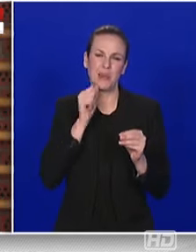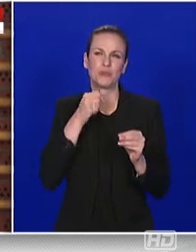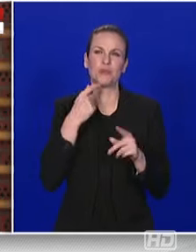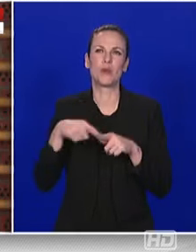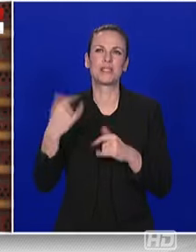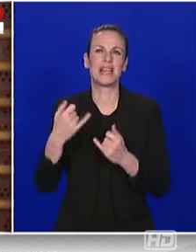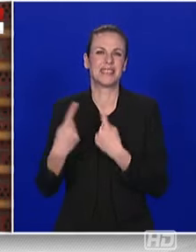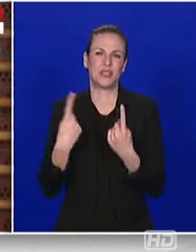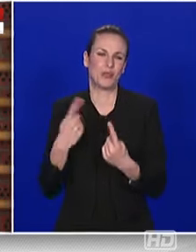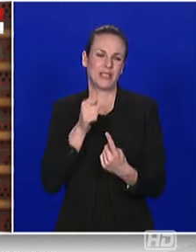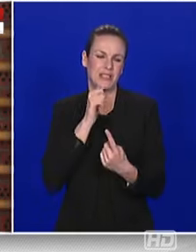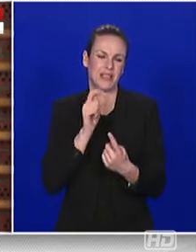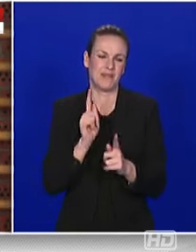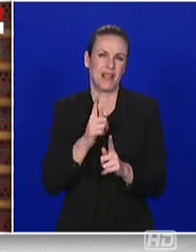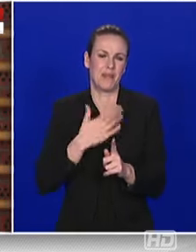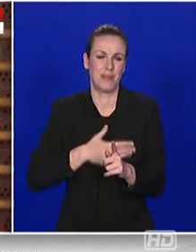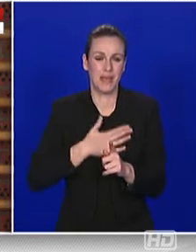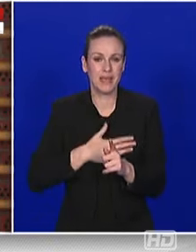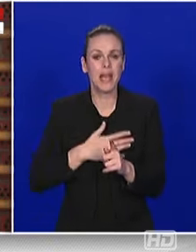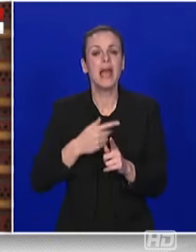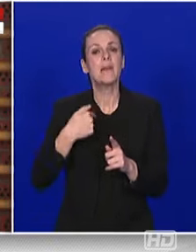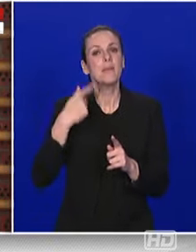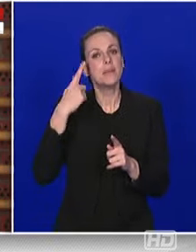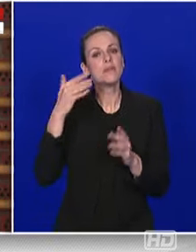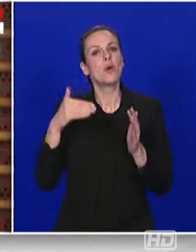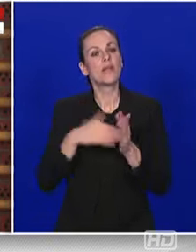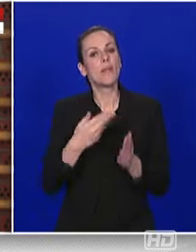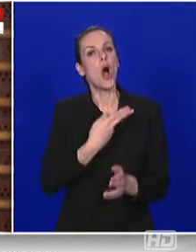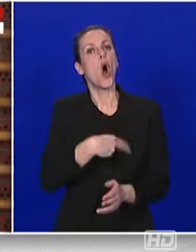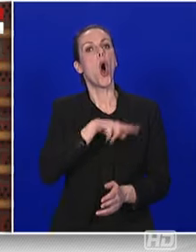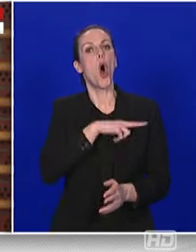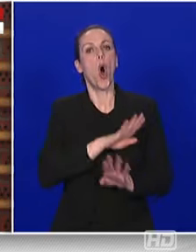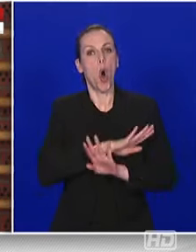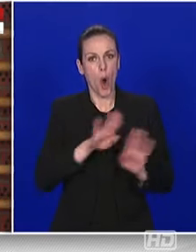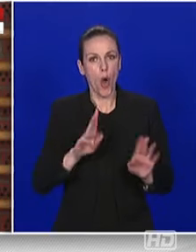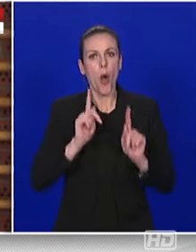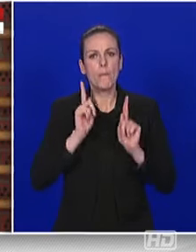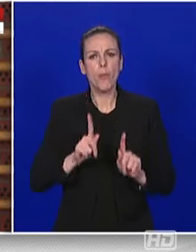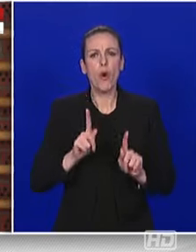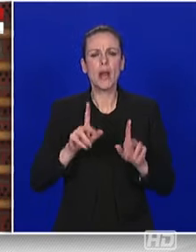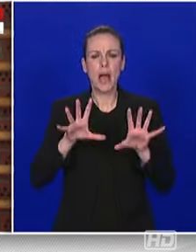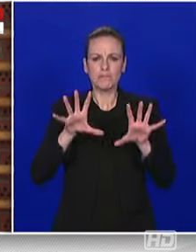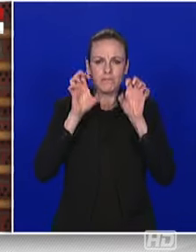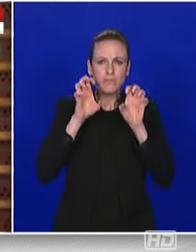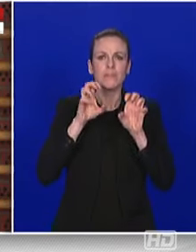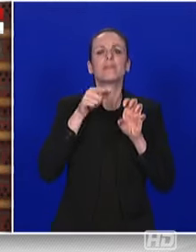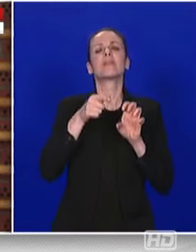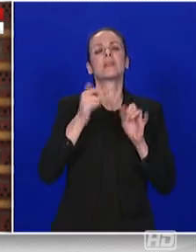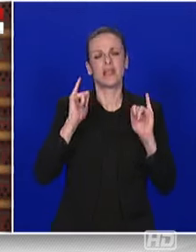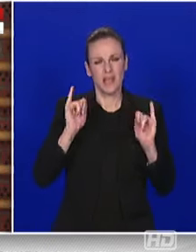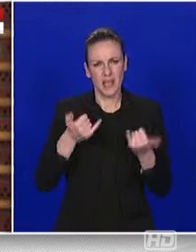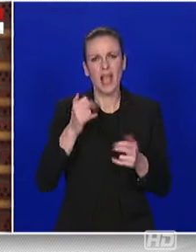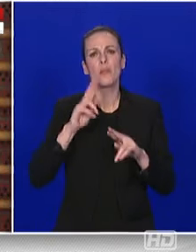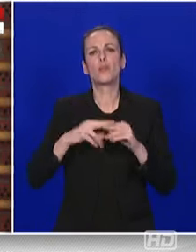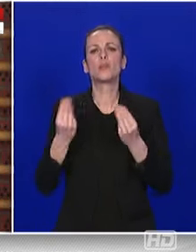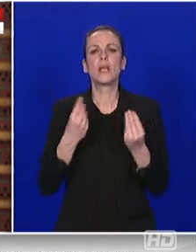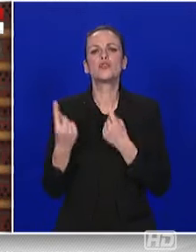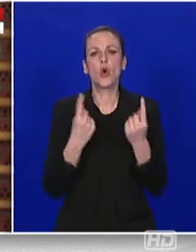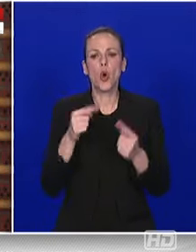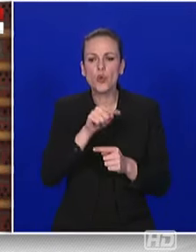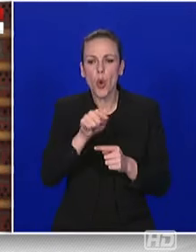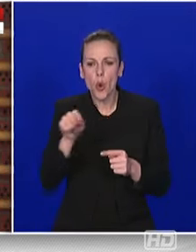mi smatramo da je odgovoran pristup upravo to anticipirati da će se nešto dogoditi i